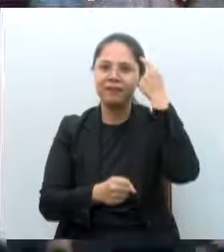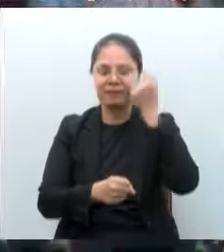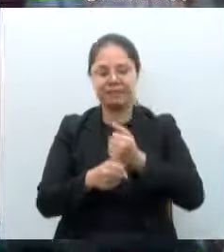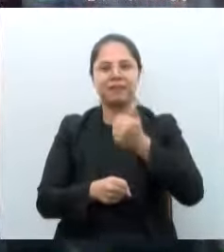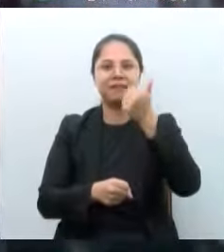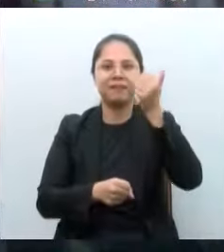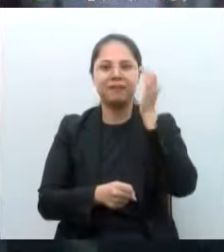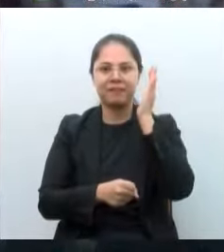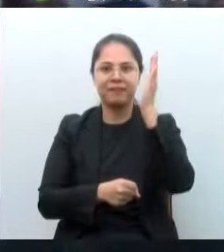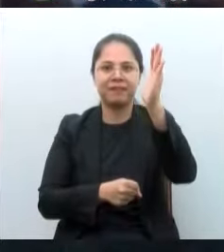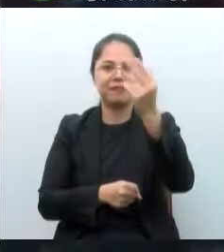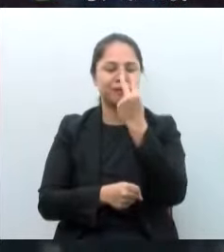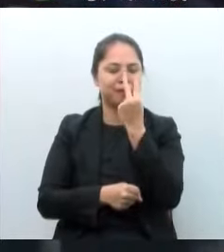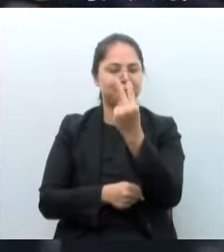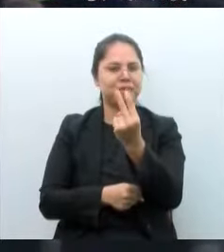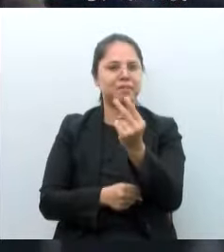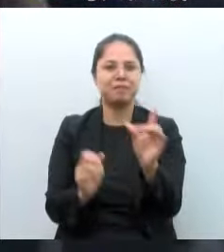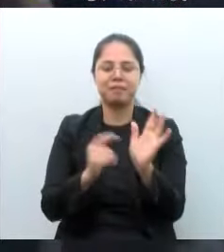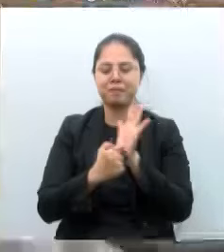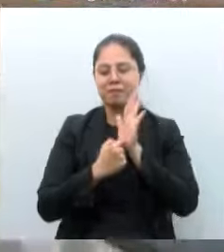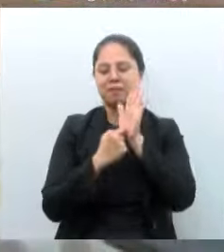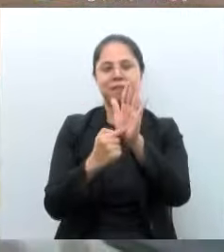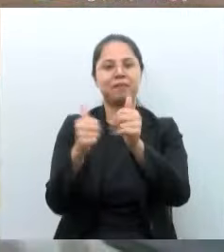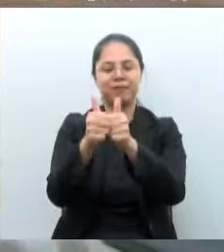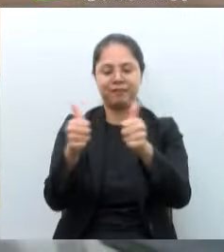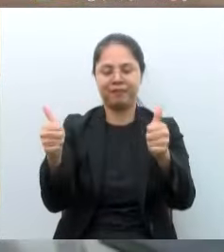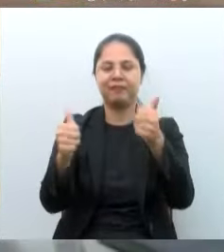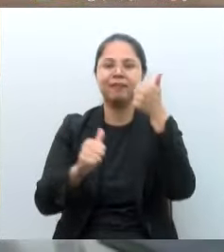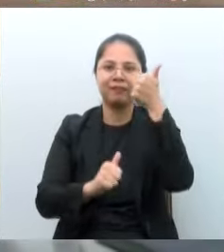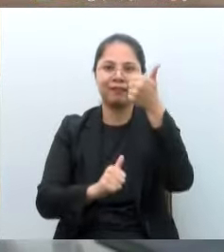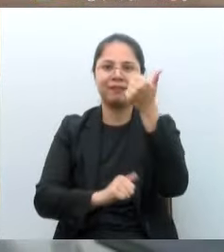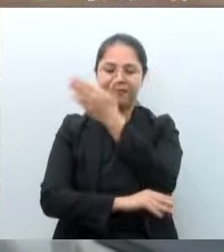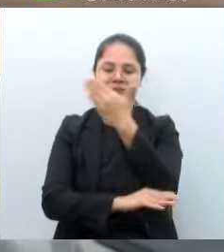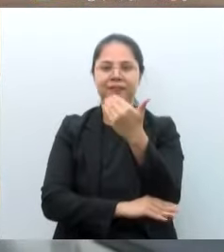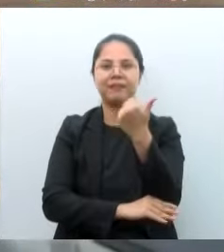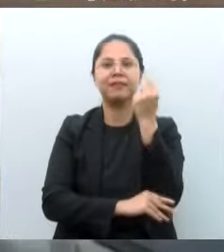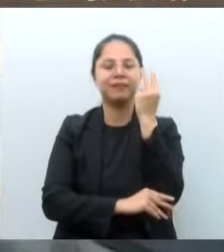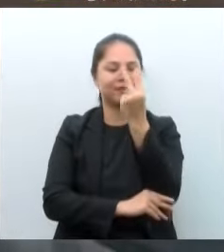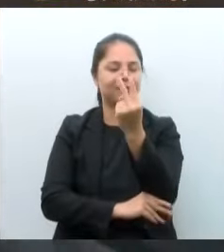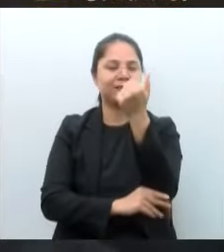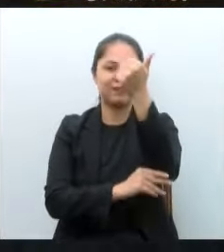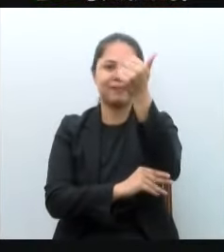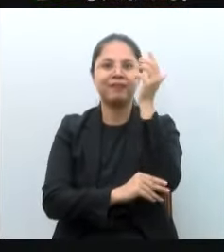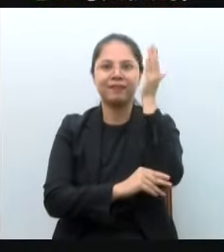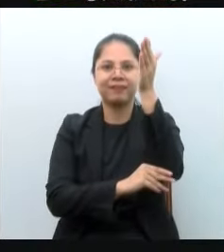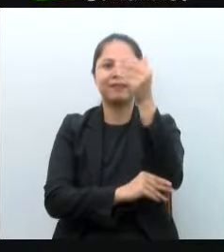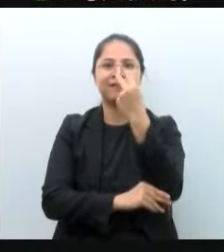ค์เป็นซอฟต์พาวเวอร์ที่ยกระดับให้เป็นระดับประเทศหรือระดับนานาชาติต่อไป